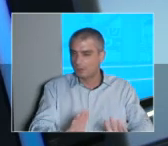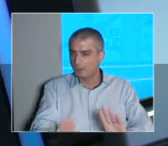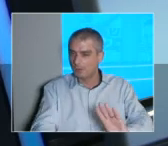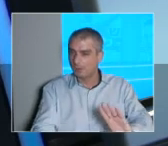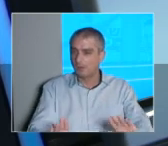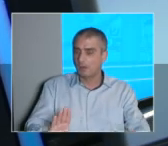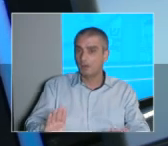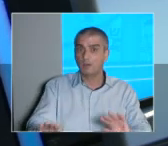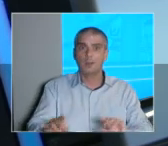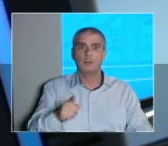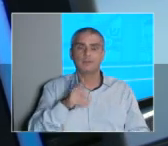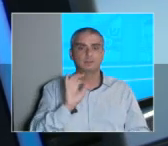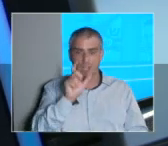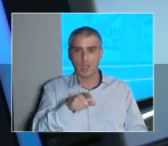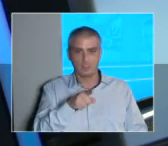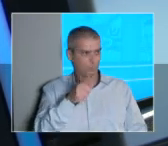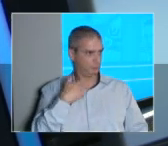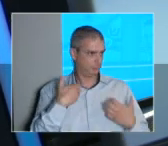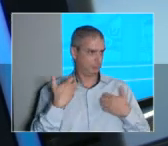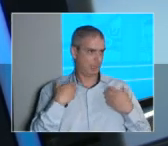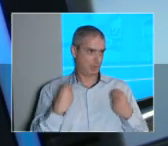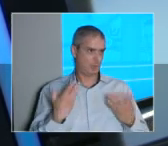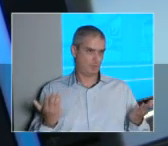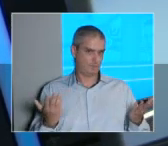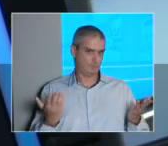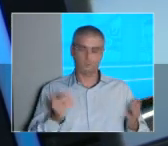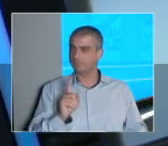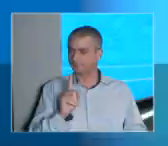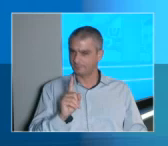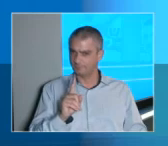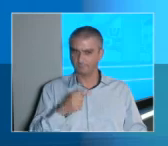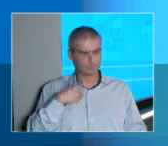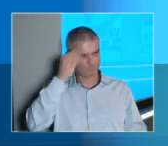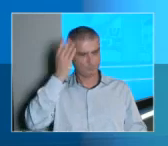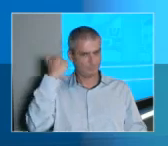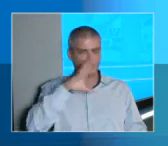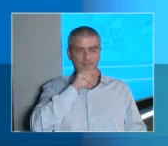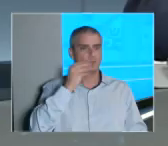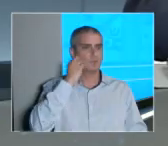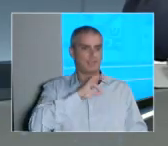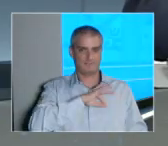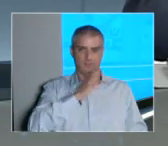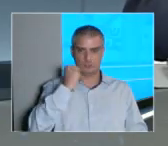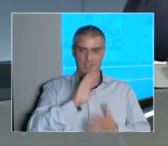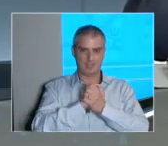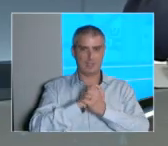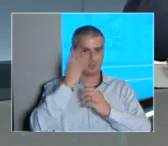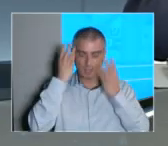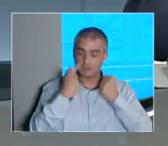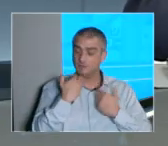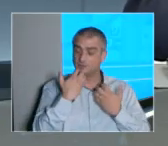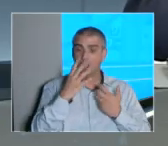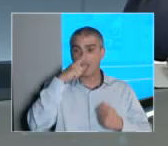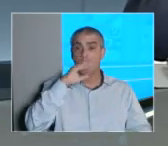גזרות. מדובר פה באדם הוא שלי... הוא שחקן טוב, זה מן השפה ולחוץ. לא, אני מאמין... אני זוכר שישבנו עם איבט. שהוא היה ידיד החרדים, ואז הוא סיפר